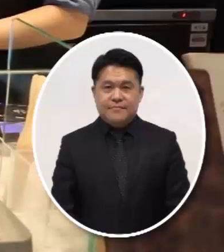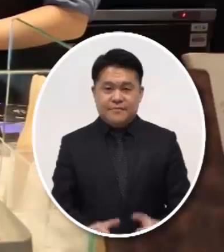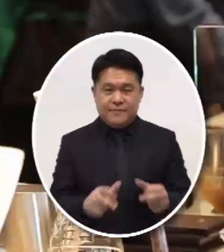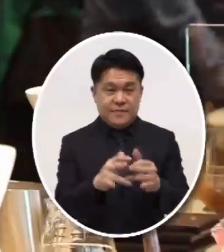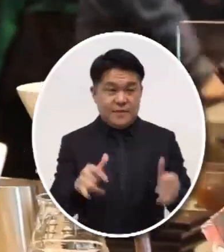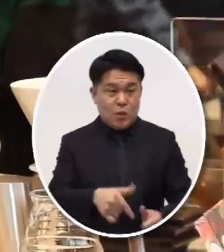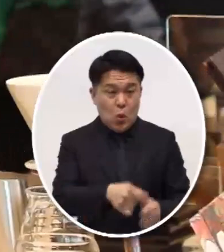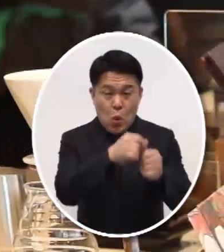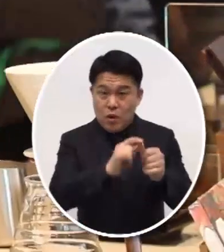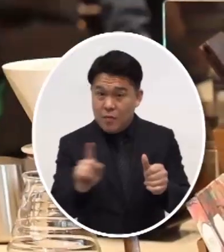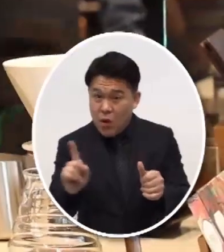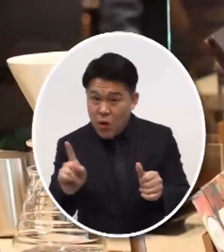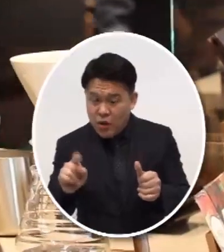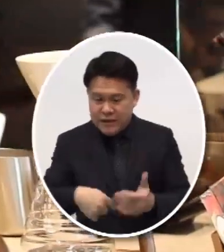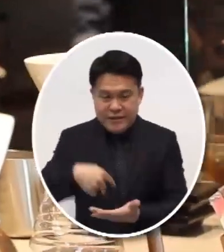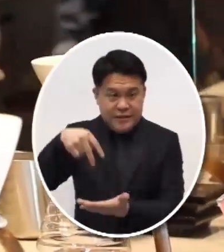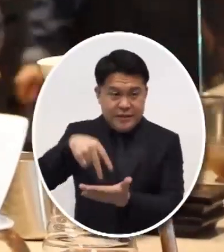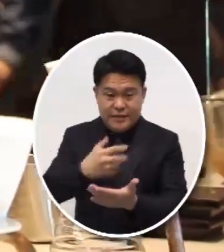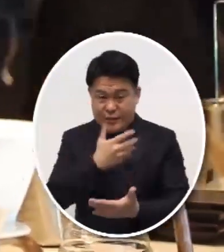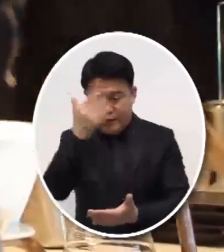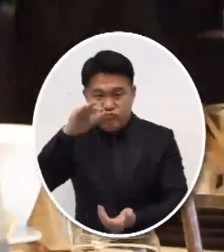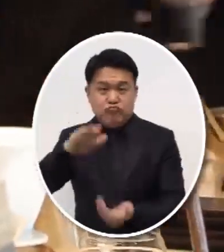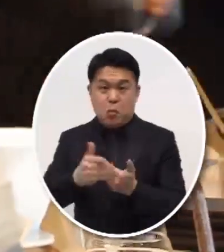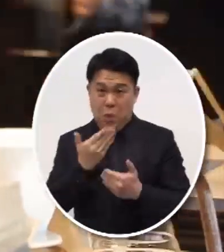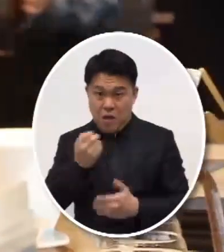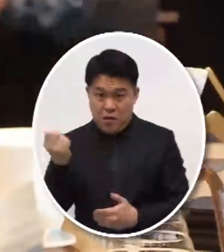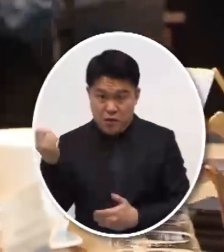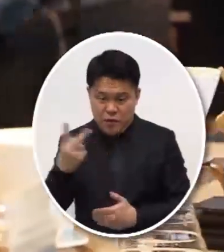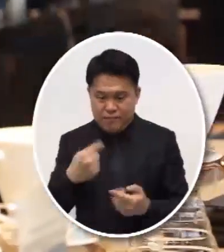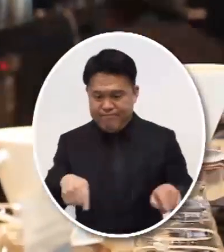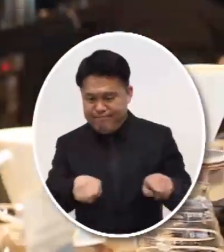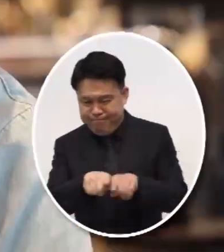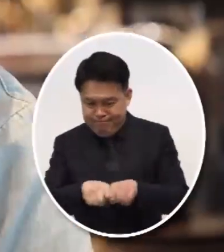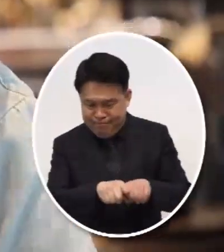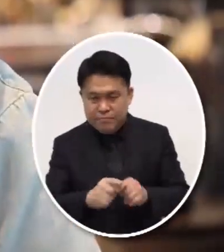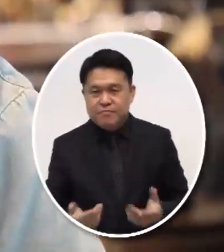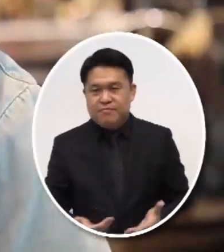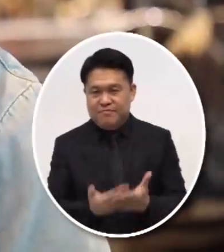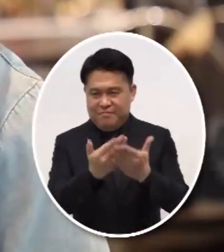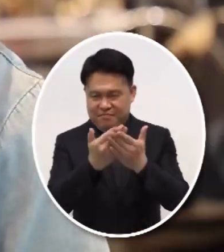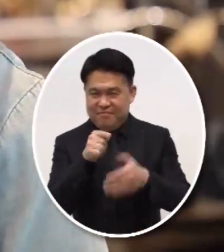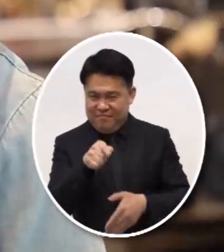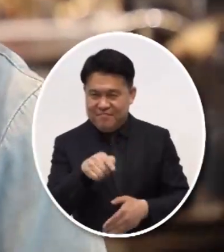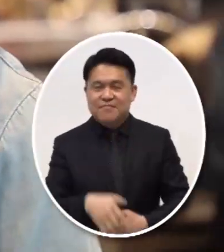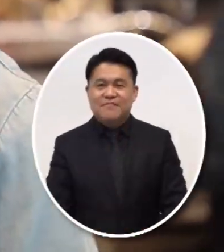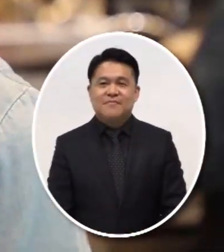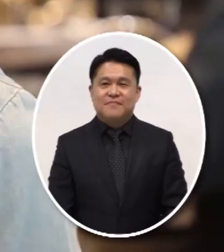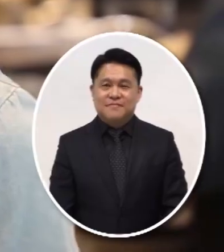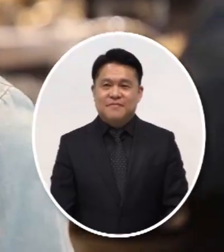장애인 고용이란 자립이라는 꿈을 이루고 동반자로서 성장하는 일이 아닐까요?